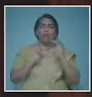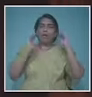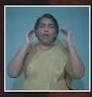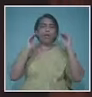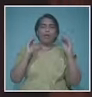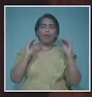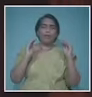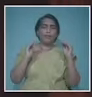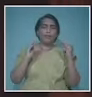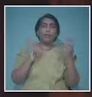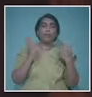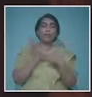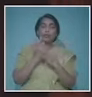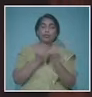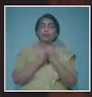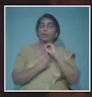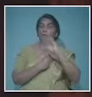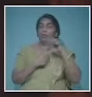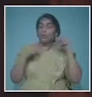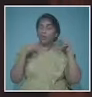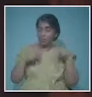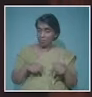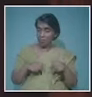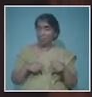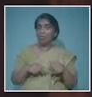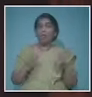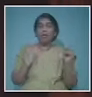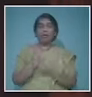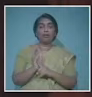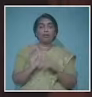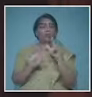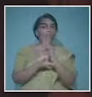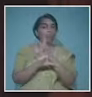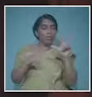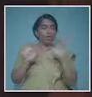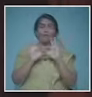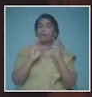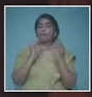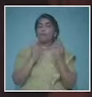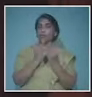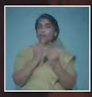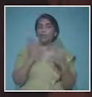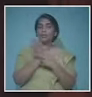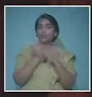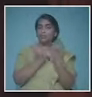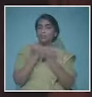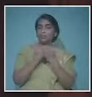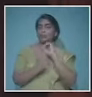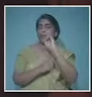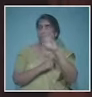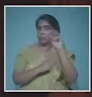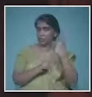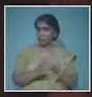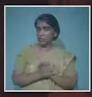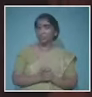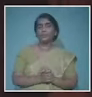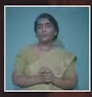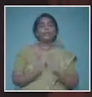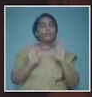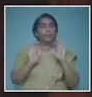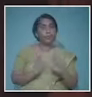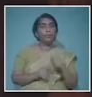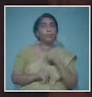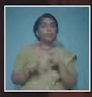වුණා. නමුත් සමෘද්ධි ප්‍රතිලාභ බෙදා දීම වැඩි වුණා. අද වෙනකොට 118කට පවුල්වලට සමෘද්ධි ප්‍රතිලාභය ලබා දෙනවා. නමුත්